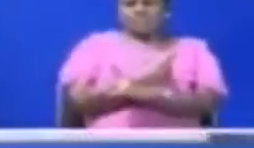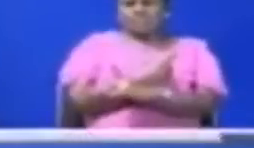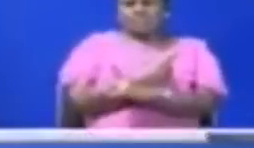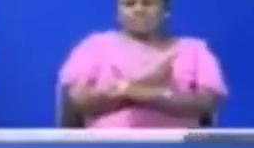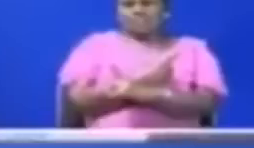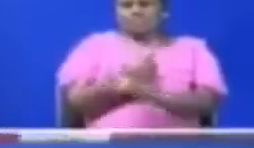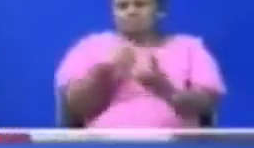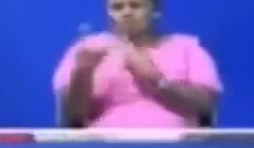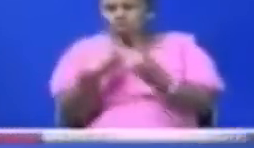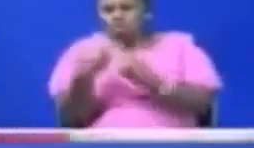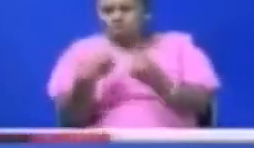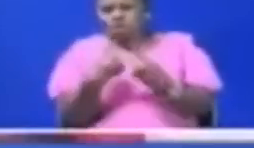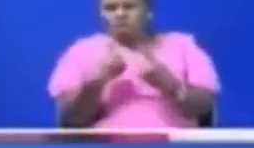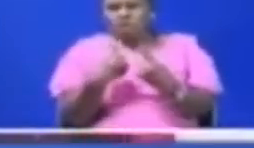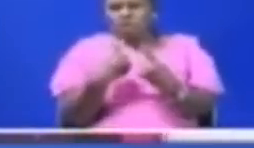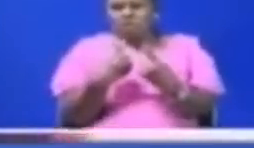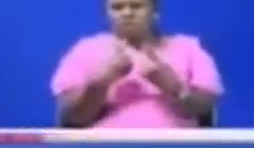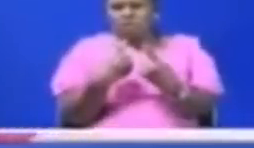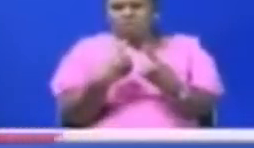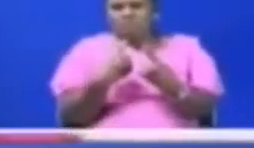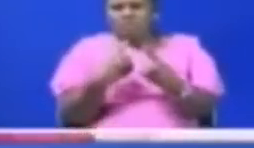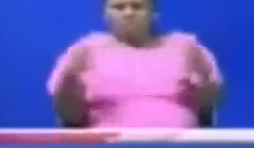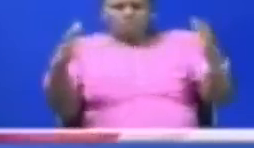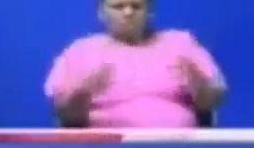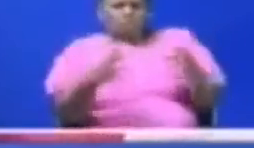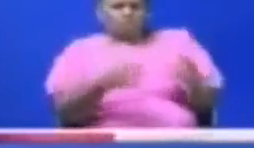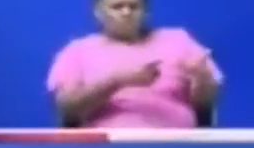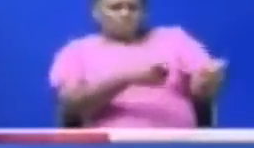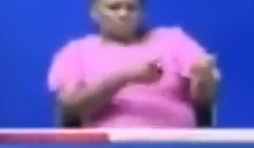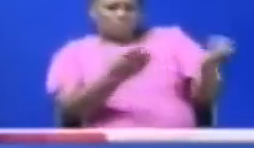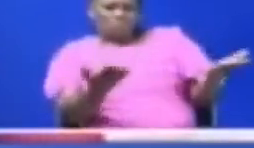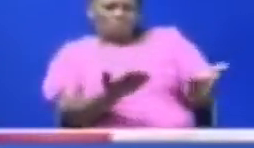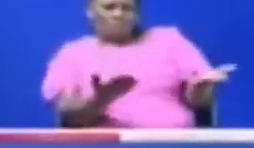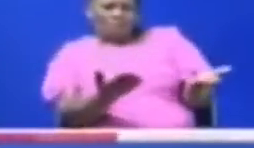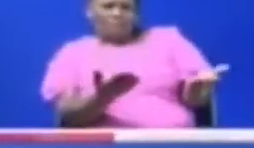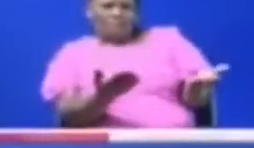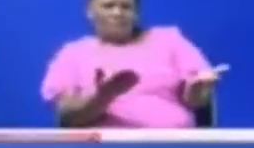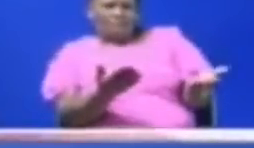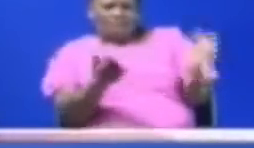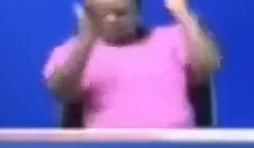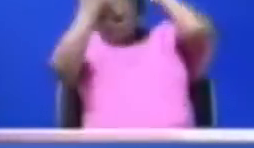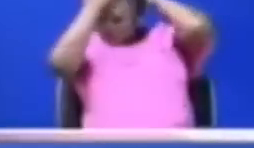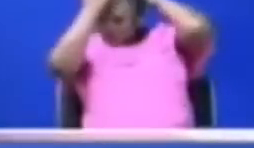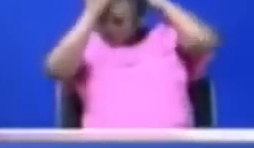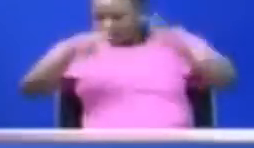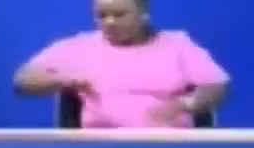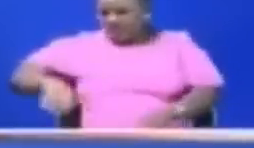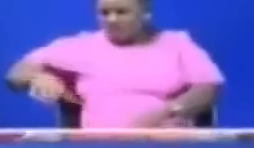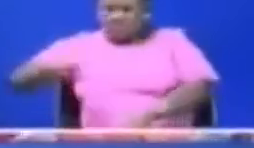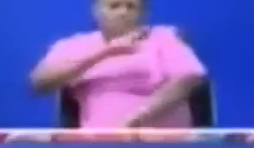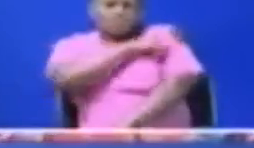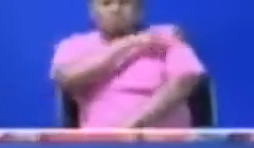Market, Likuyani sub county. Residents are now pointing an accusing finger at Kakamega County